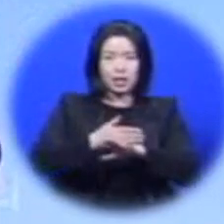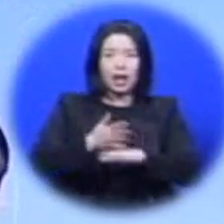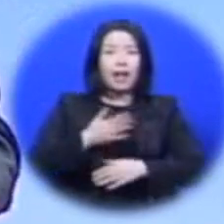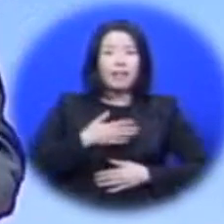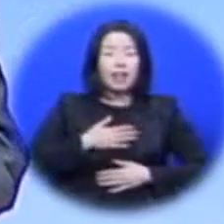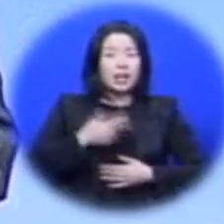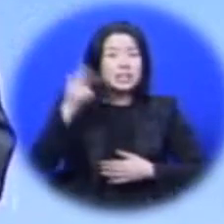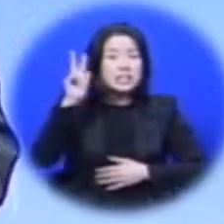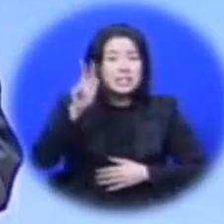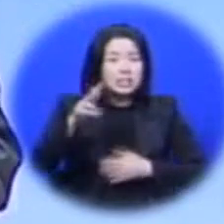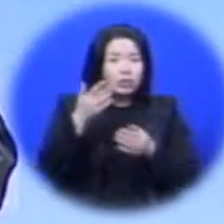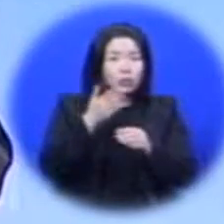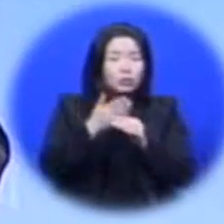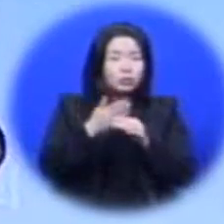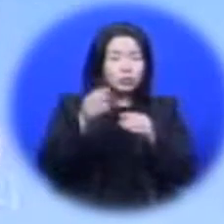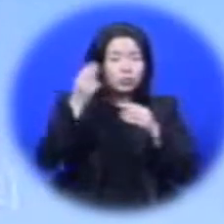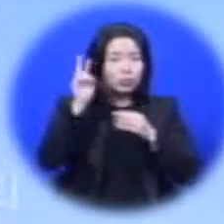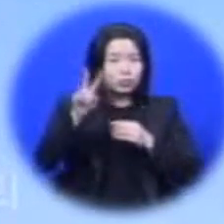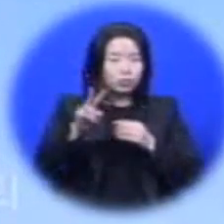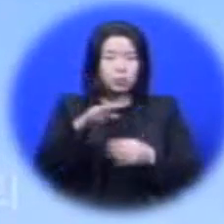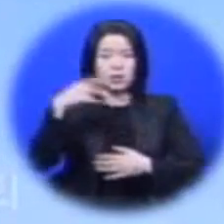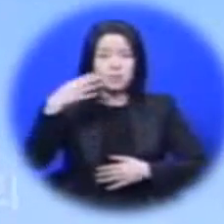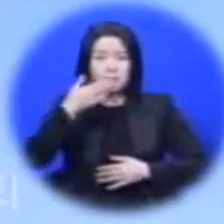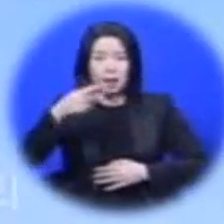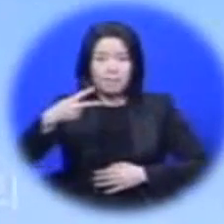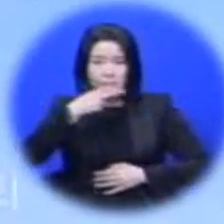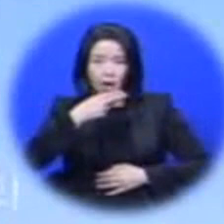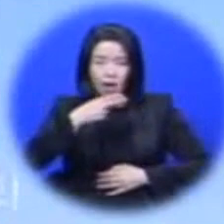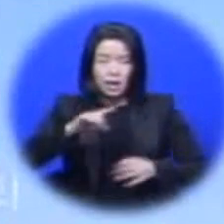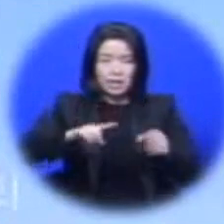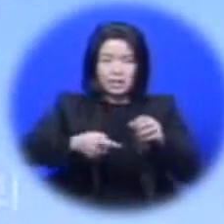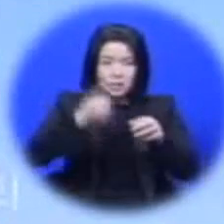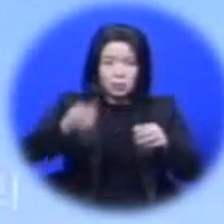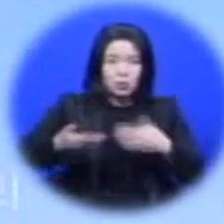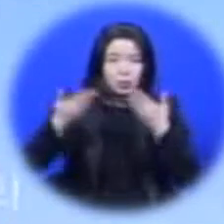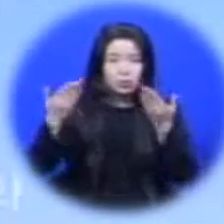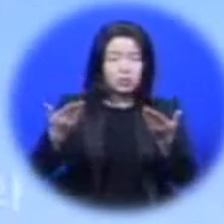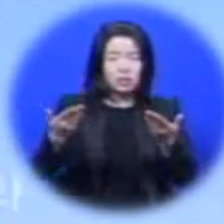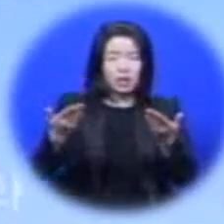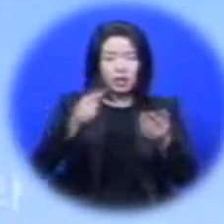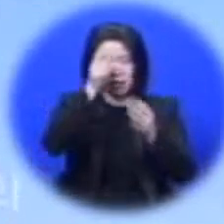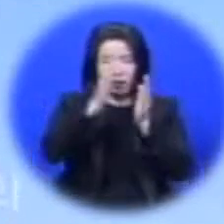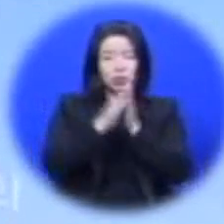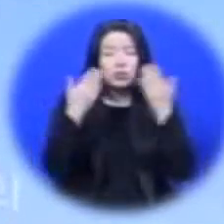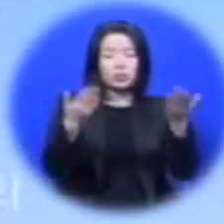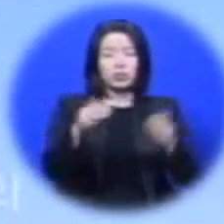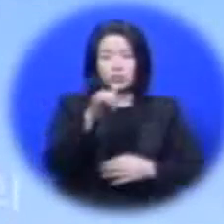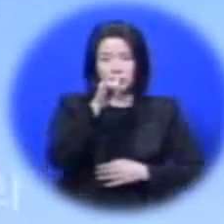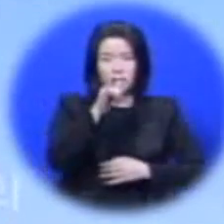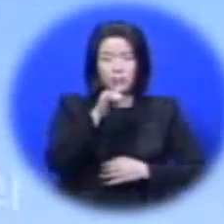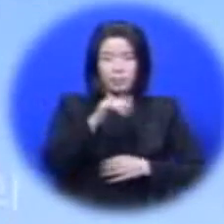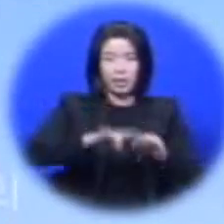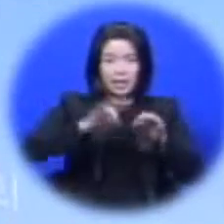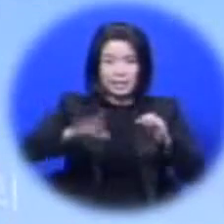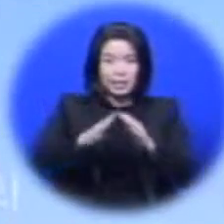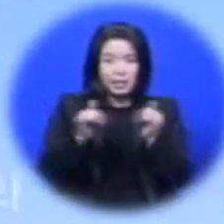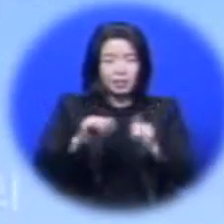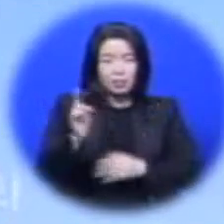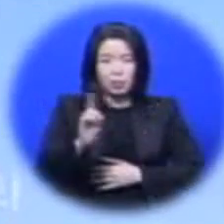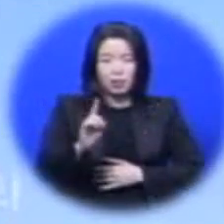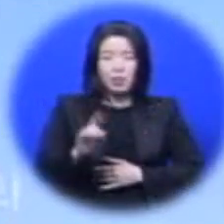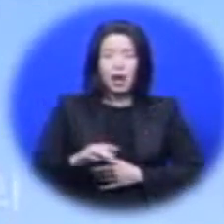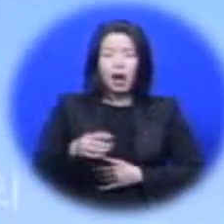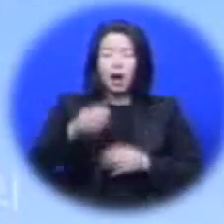번씩 금식하고 또 소득의 11조를 드리나이다. 이렇게 기도를 했습니다. 세리는 어떻게 기도했느냐? 감히 눈을